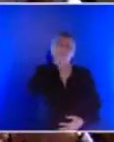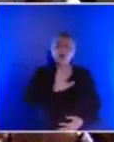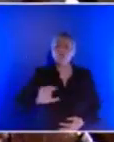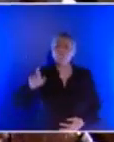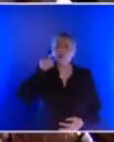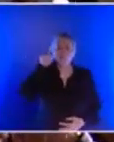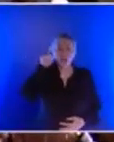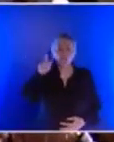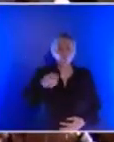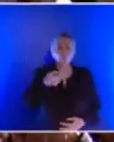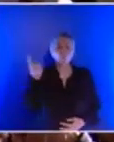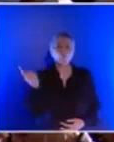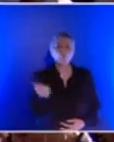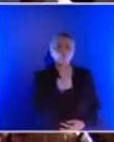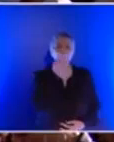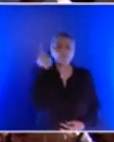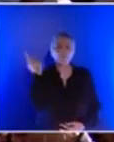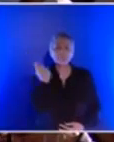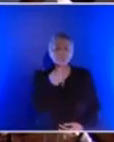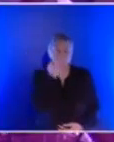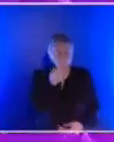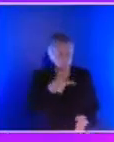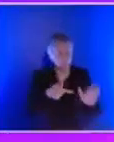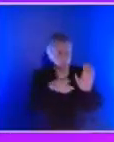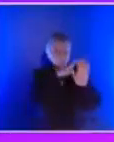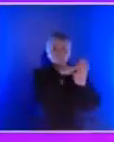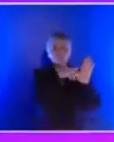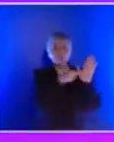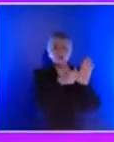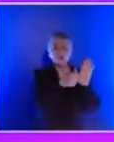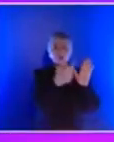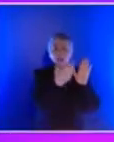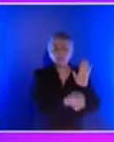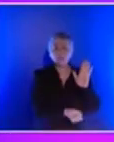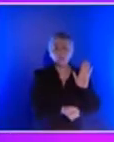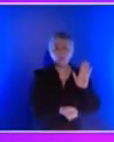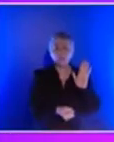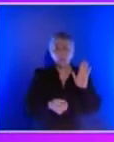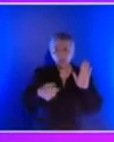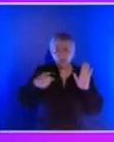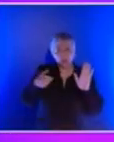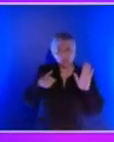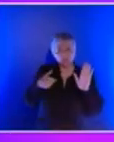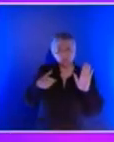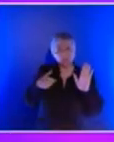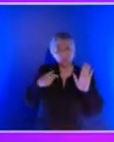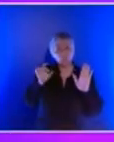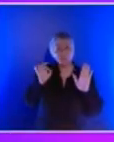κανόνας. Και αυτές είναι οι αλλαγές που θα κάνει η επόμενη κυβέρνηση ΣΥΡΙΖΑ.